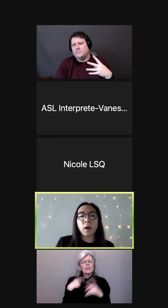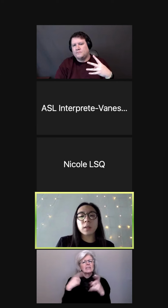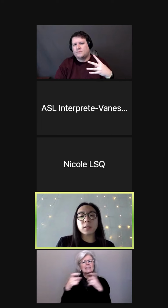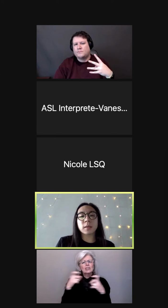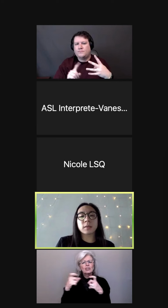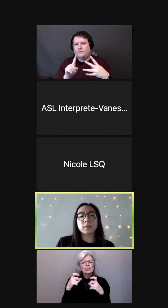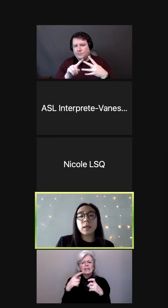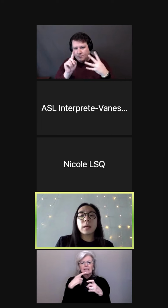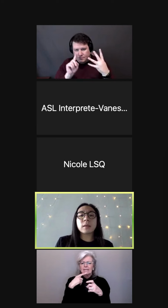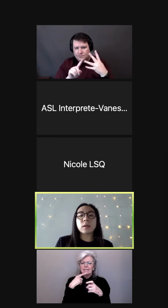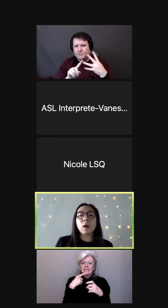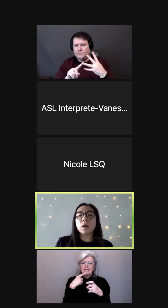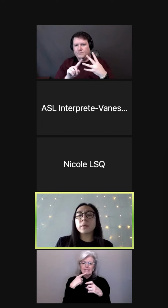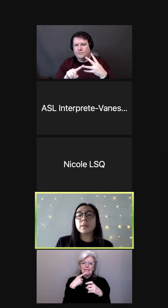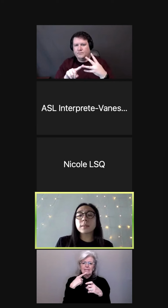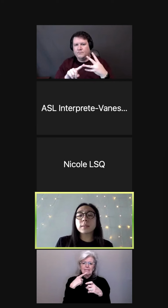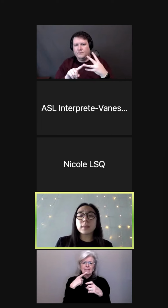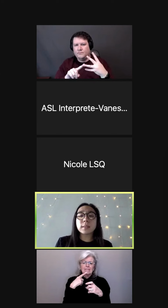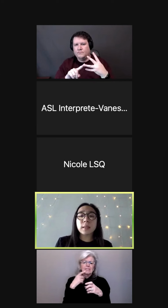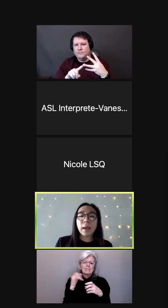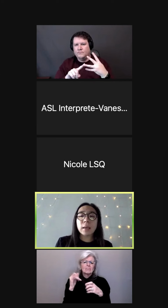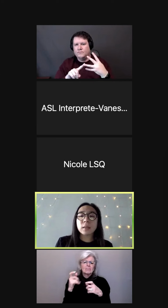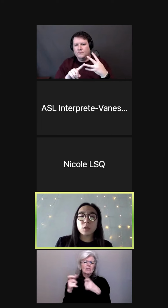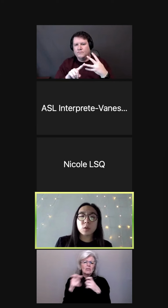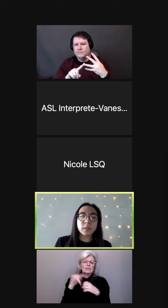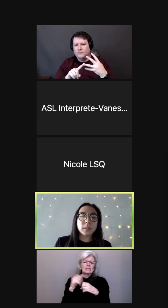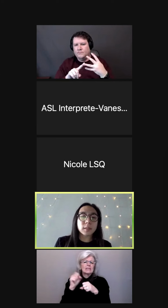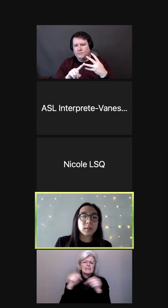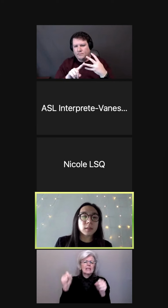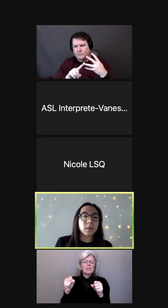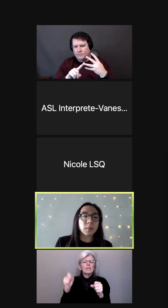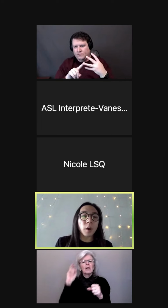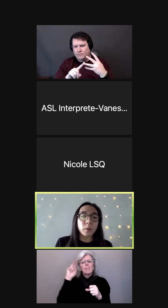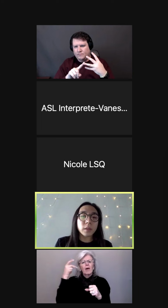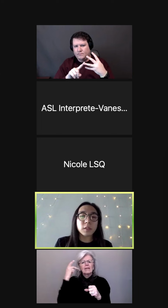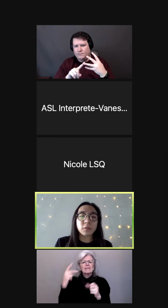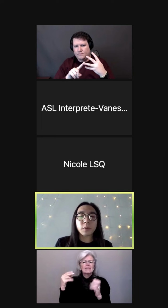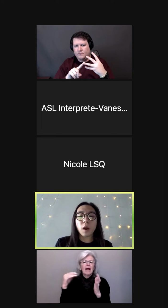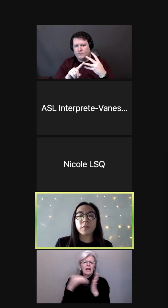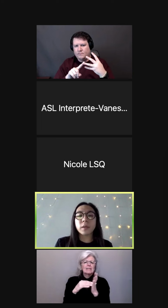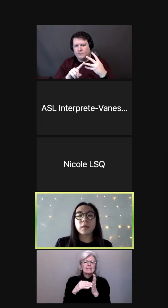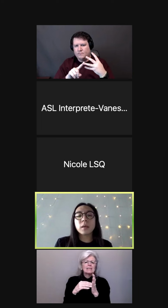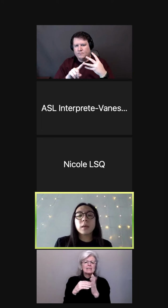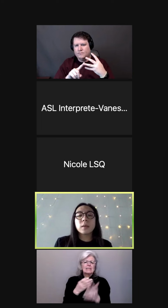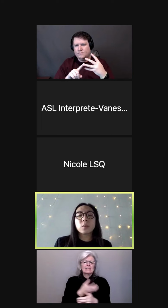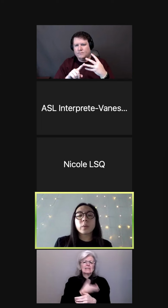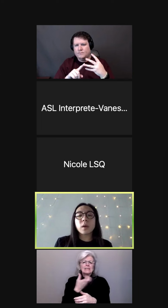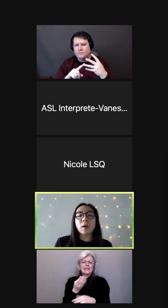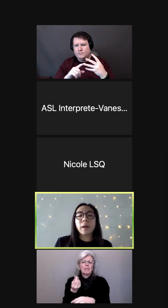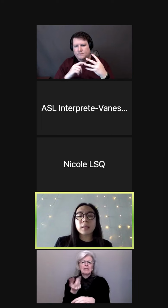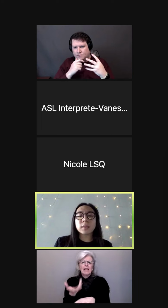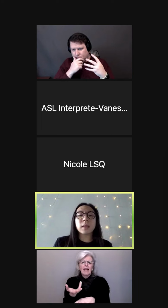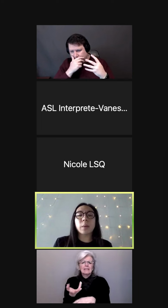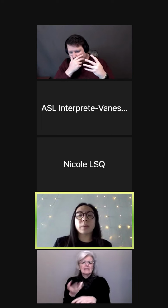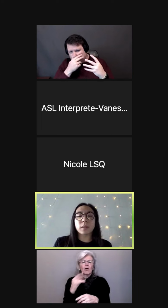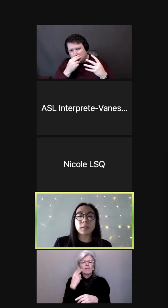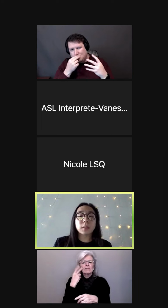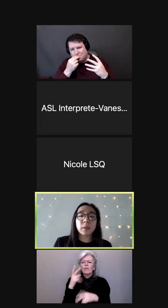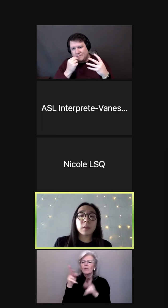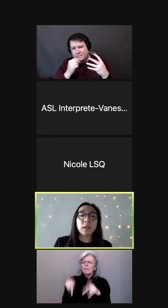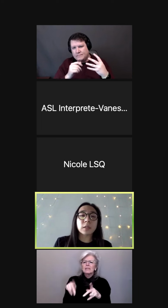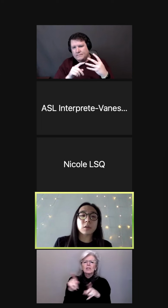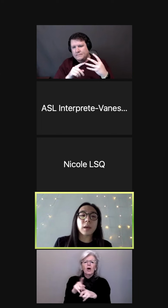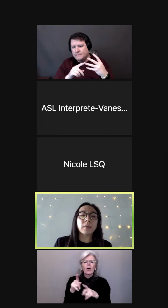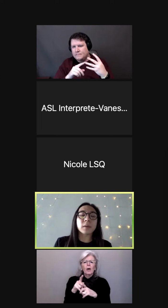qui connaissent ces systèmes. La politique anticapitaliste, lorsqu'on voit des personnes comme des